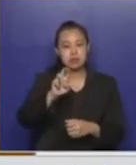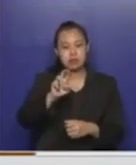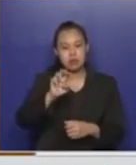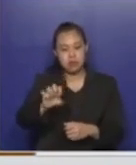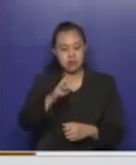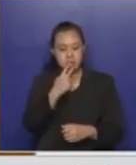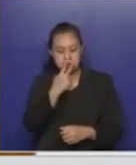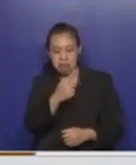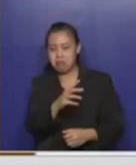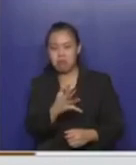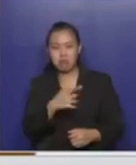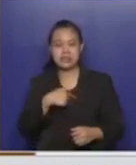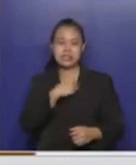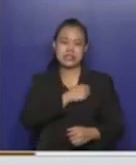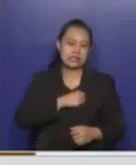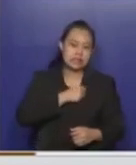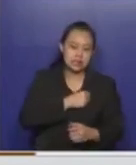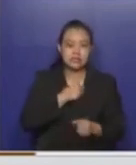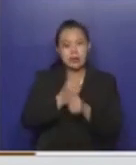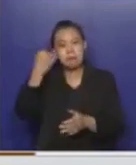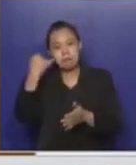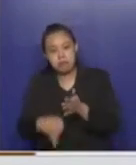อาจจะต้องเสียใจไม่ใช่น้อยนะคะในความผิดที่